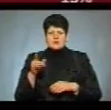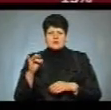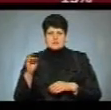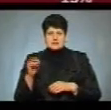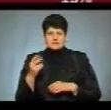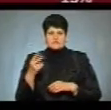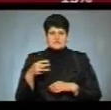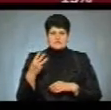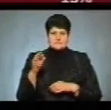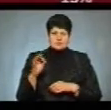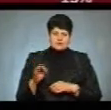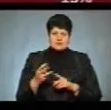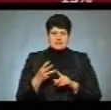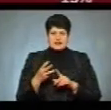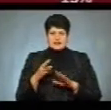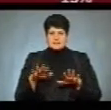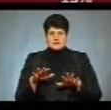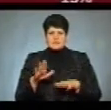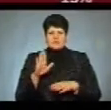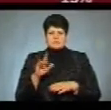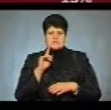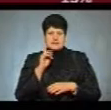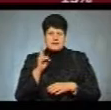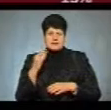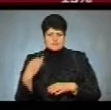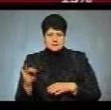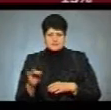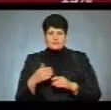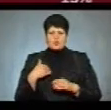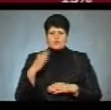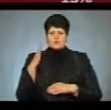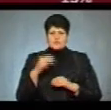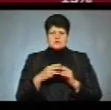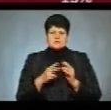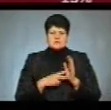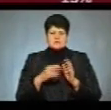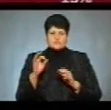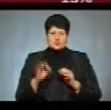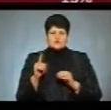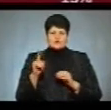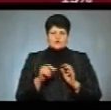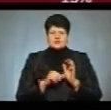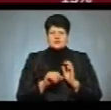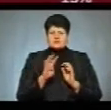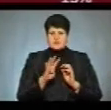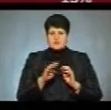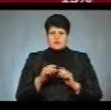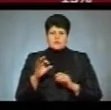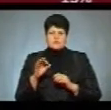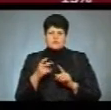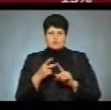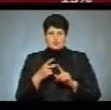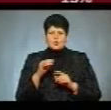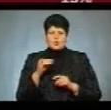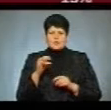майже 23%. Третє місце у Володимира Зеленського проголосували 17%. У 164-му окрузі друга Юлія